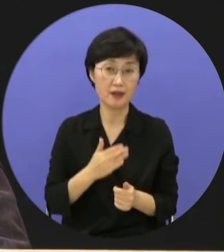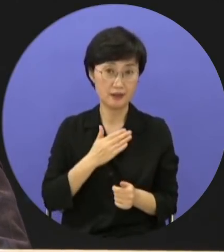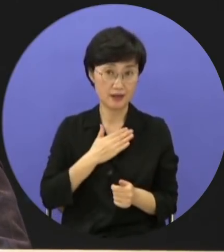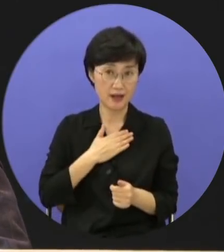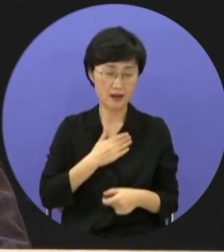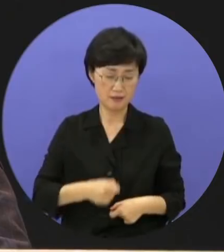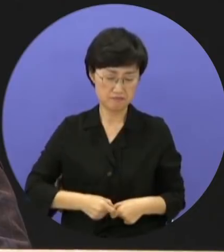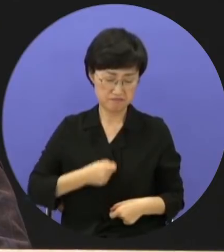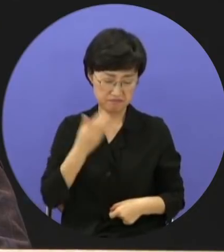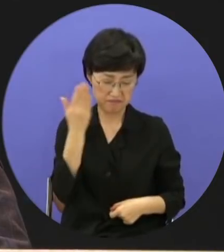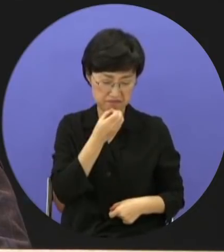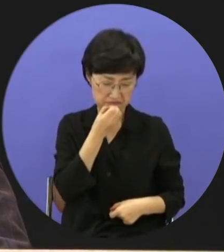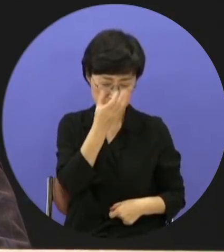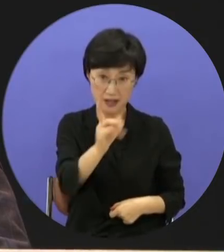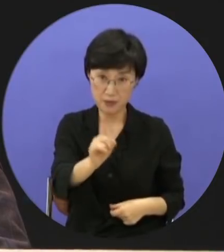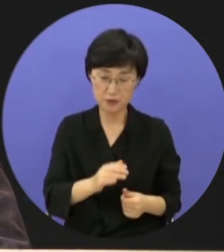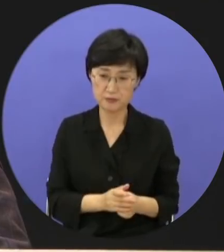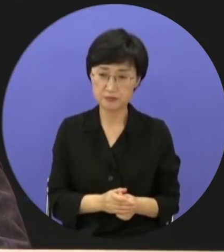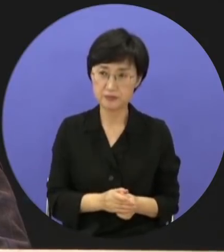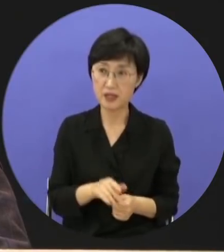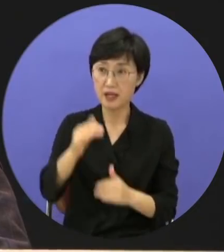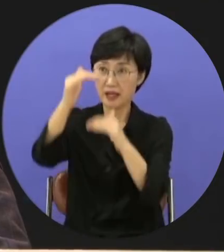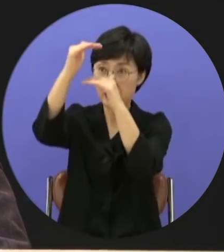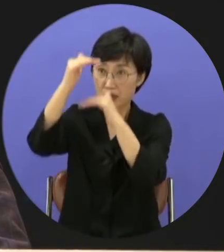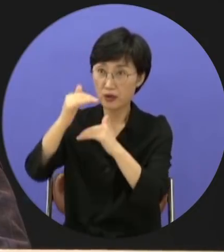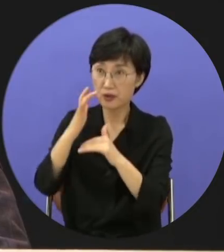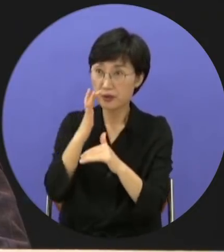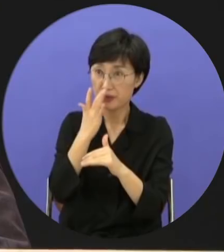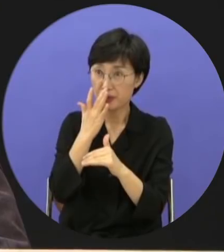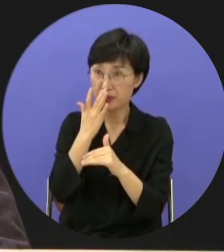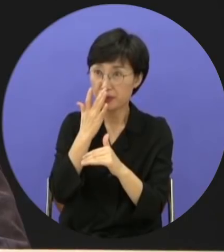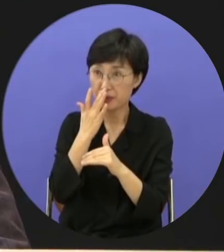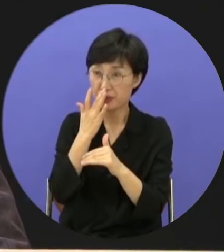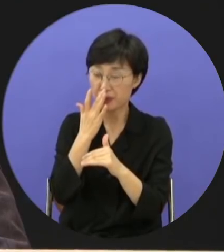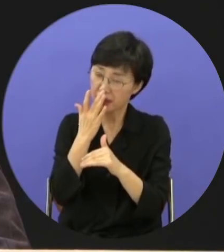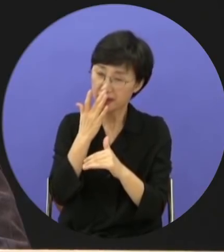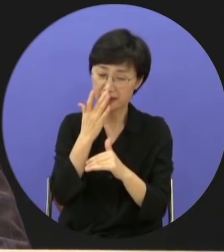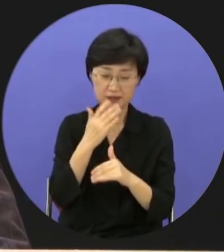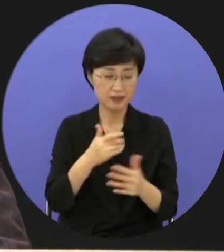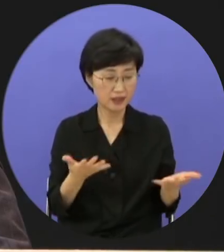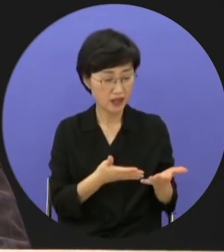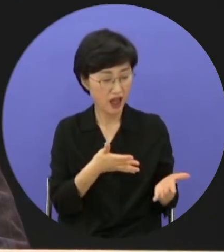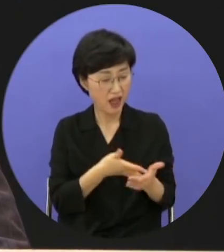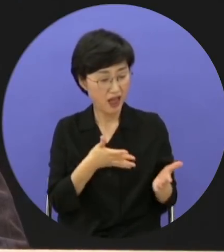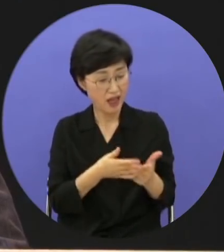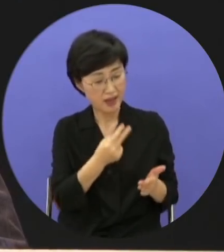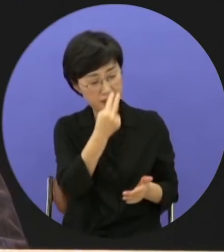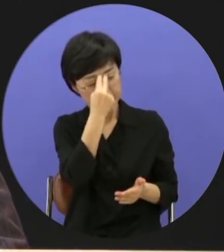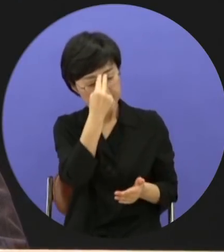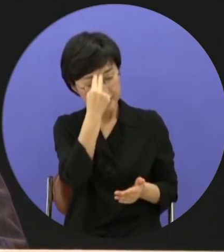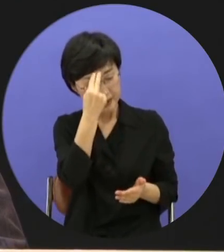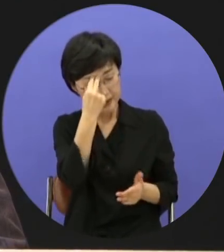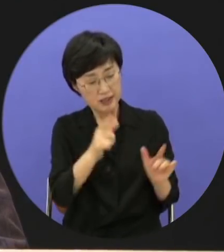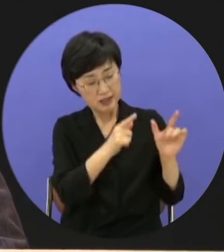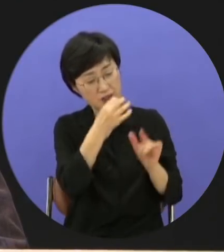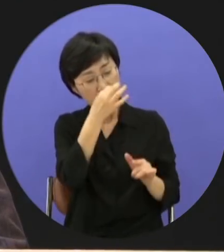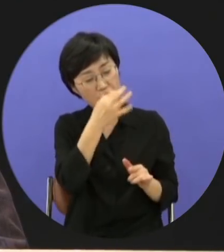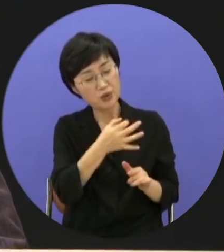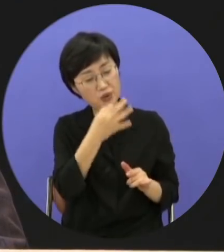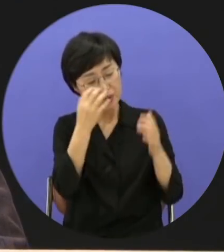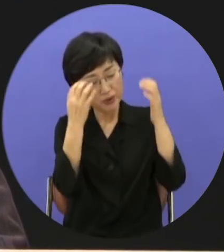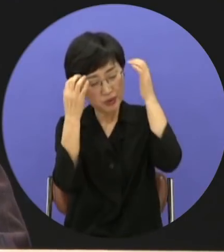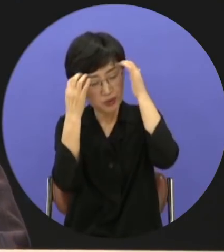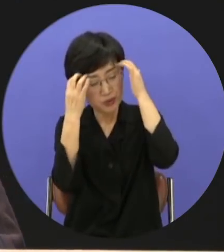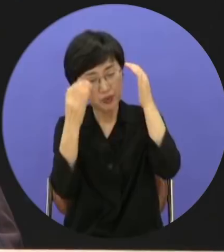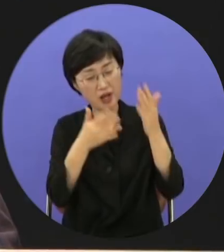말로 안 돼요, 엄마가. And I'll be honest with 너무 you. 너무 어려워요. Before knowing this 사는 answer, 자체가 어려워요. Living